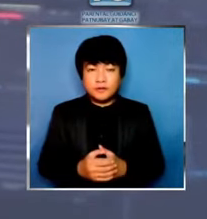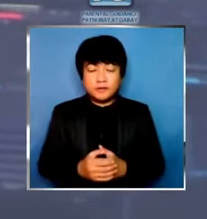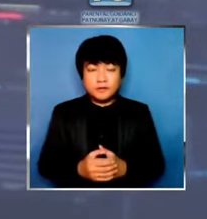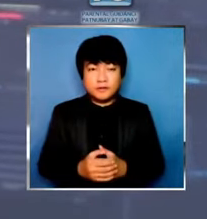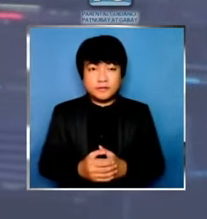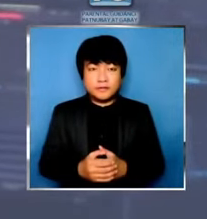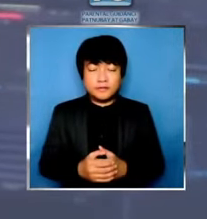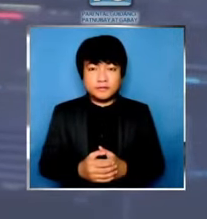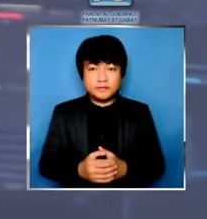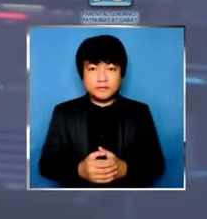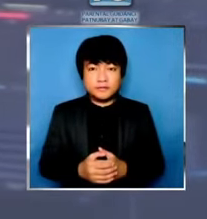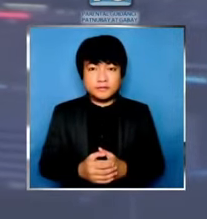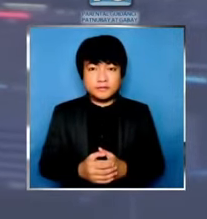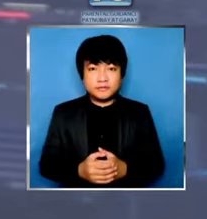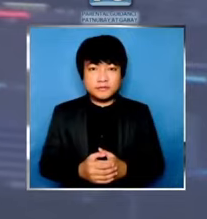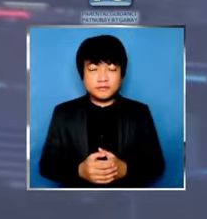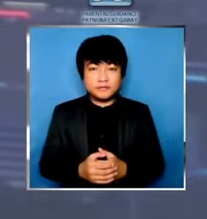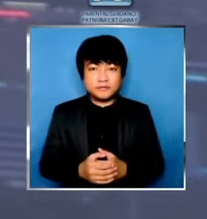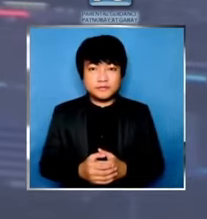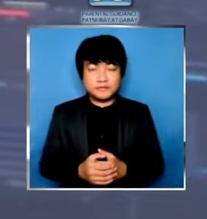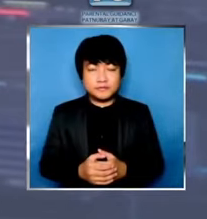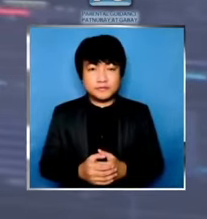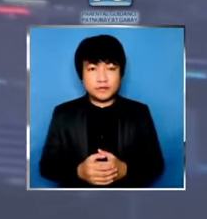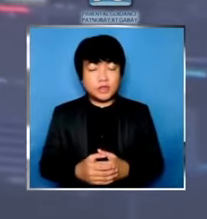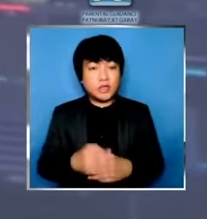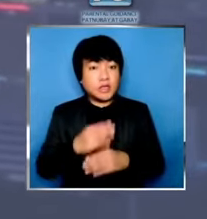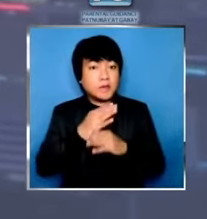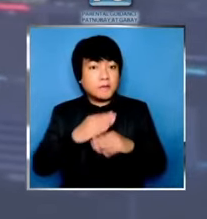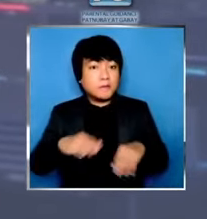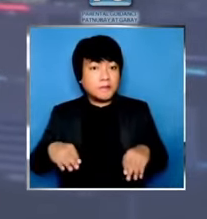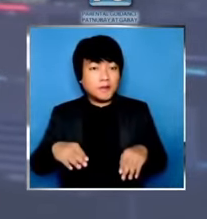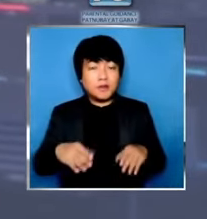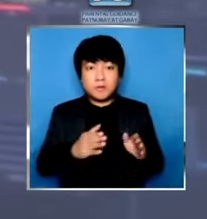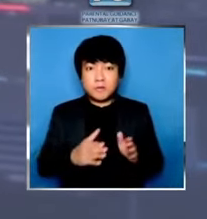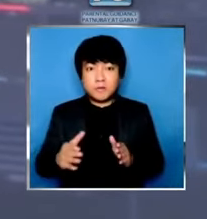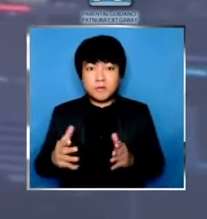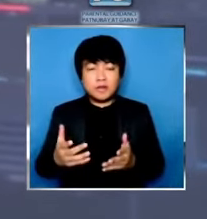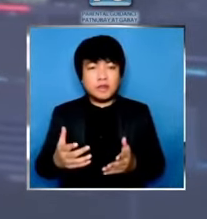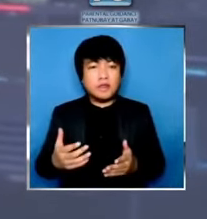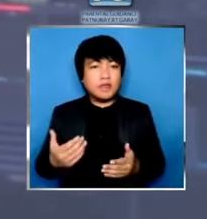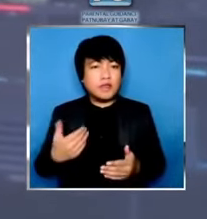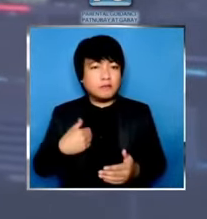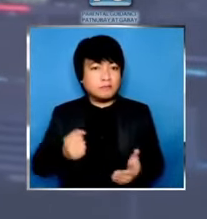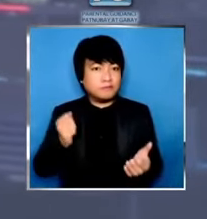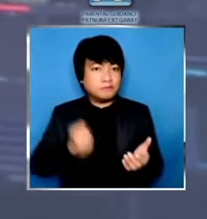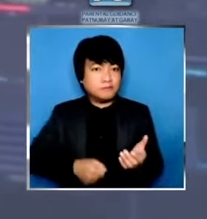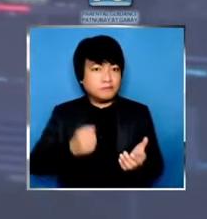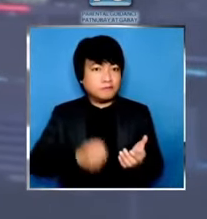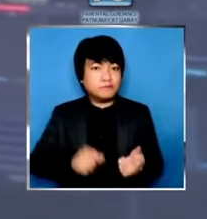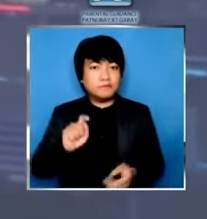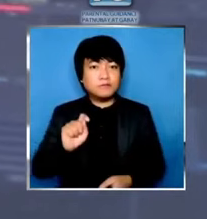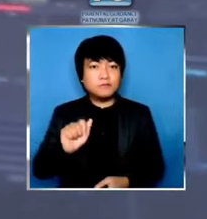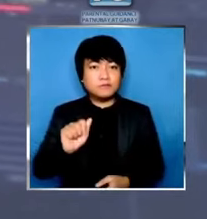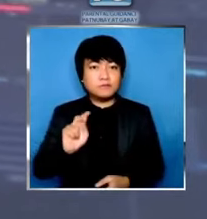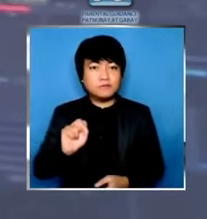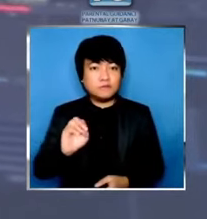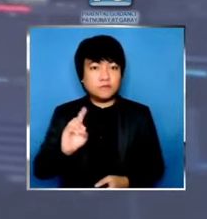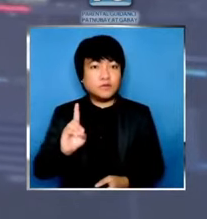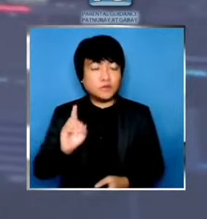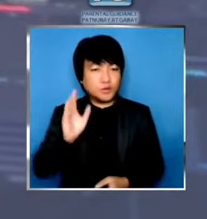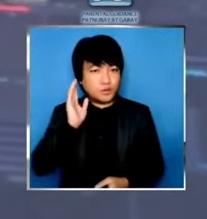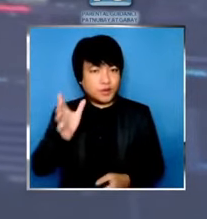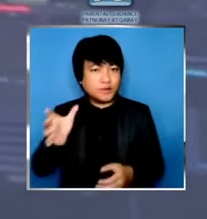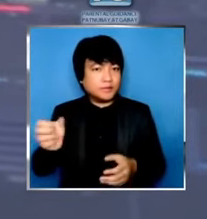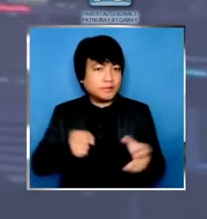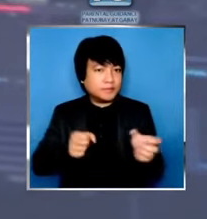at taga-taguyod ng peace and order sa ating barangay. Walang iba kundi magigiting natin mga tanod na magpaparamihan ng kanilang mga nalaman. Abangan po natin